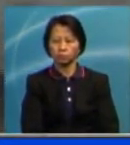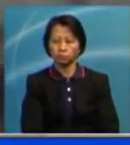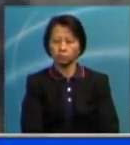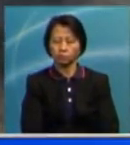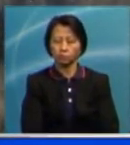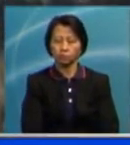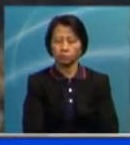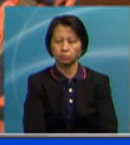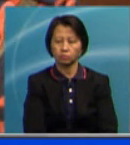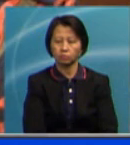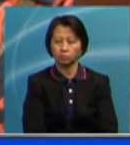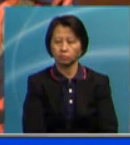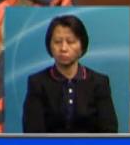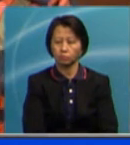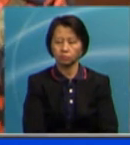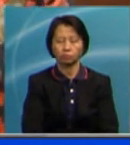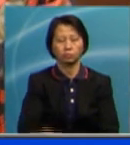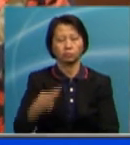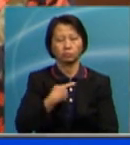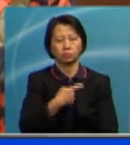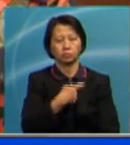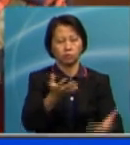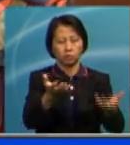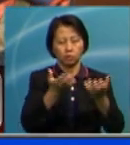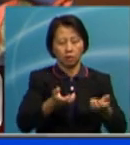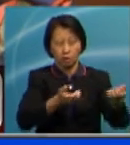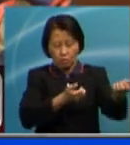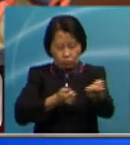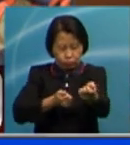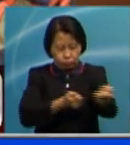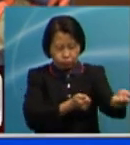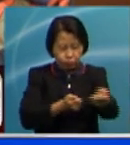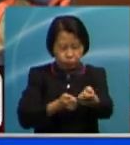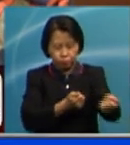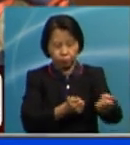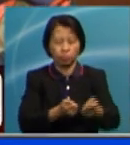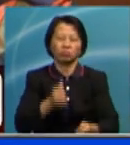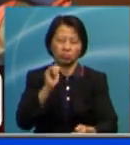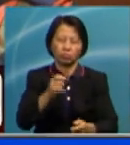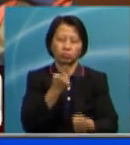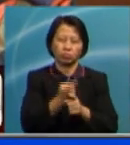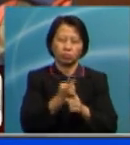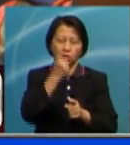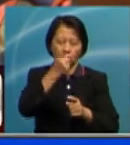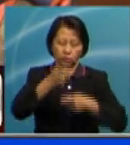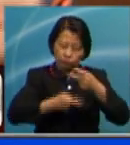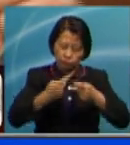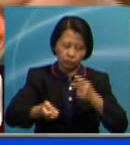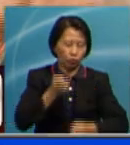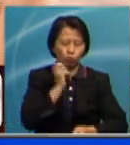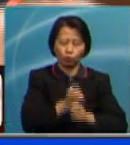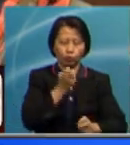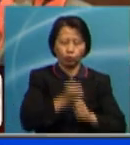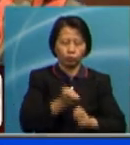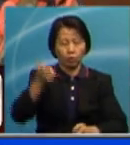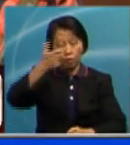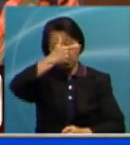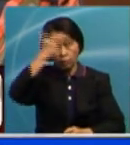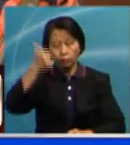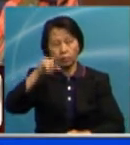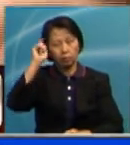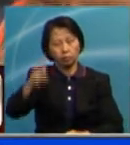lalu dan kita nak padam kebakaran macam ni pun juga Memang Satu proses yang yang rumit Kana terpaksa